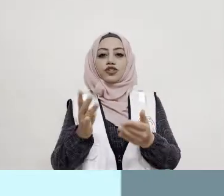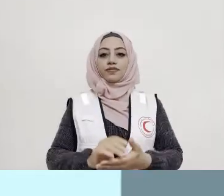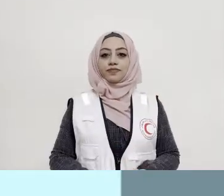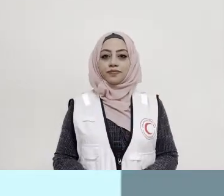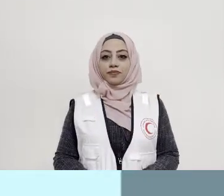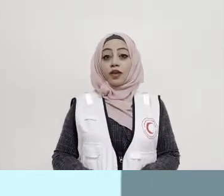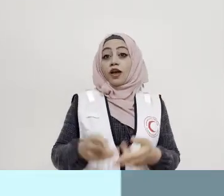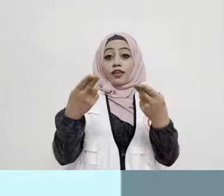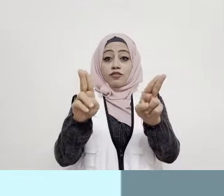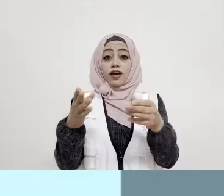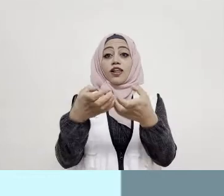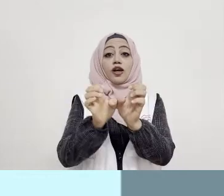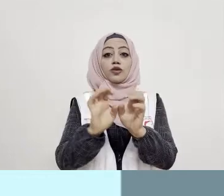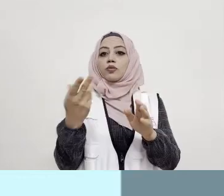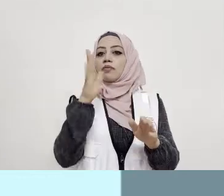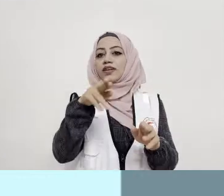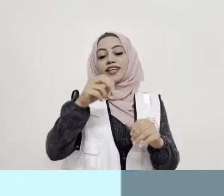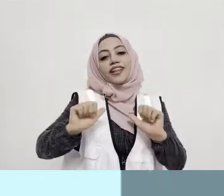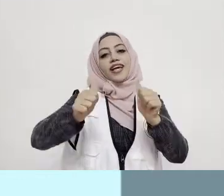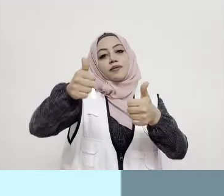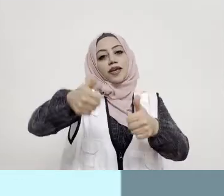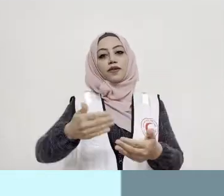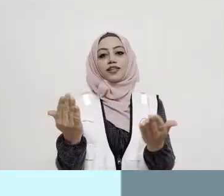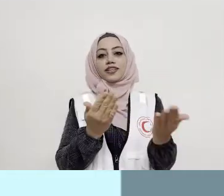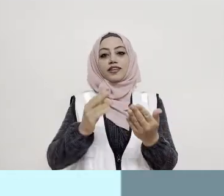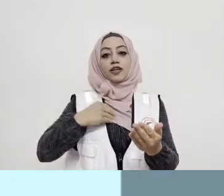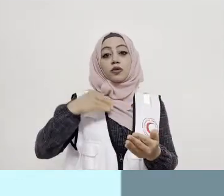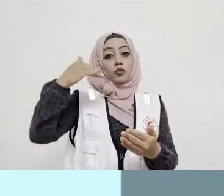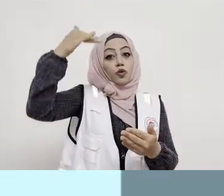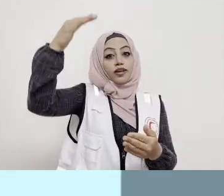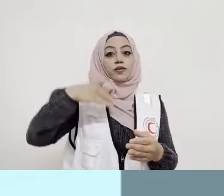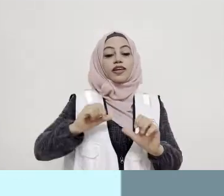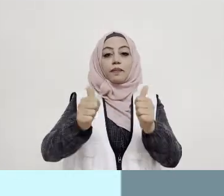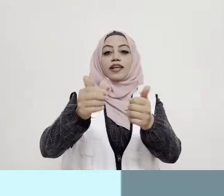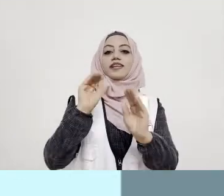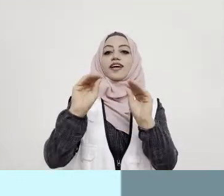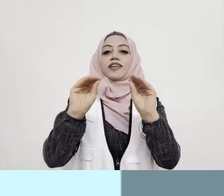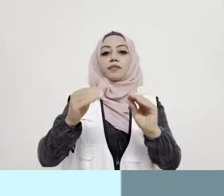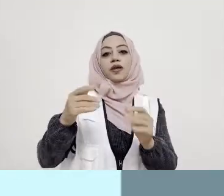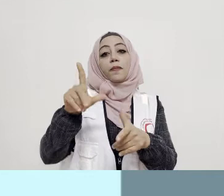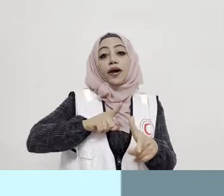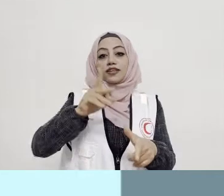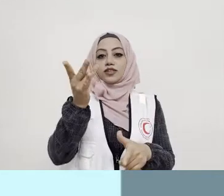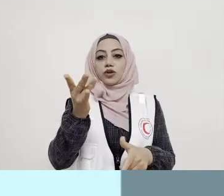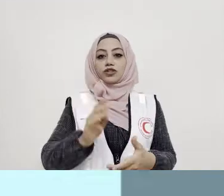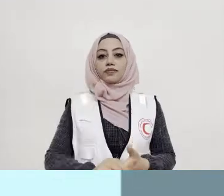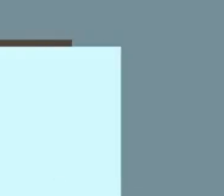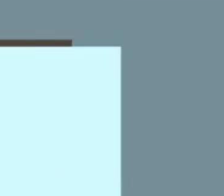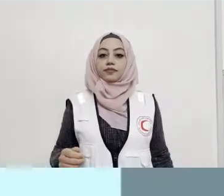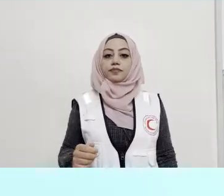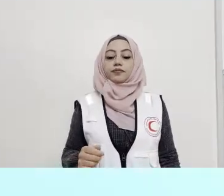الاقتصادية قرروا تزويجهم، واتفق الأهل إنهم ما يحرموا أطفالهم من أحلامهم وطموحاتهم ويدعموهم يكملوا تعليمهم حتى من بعد